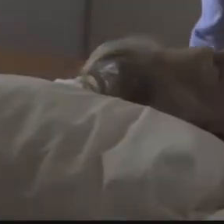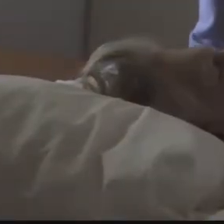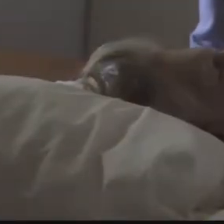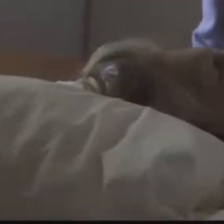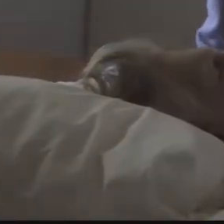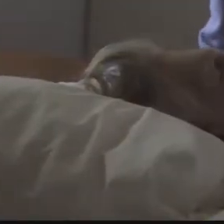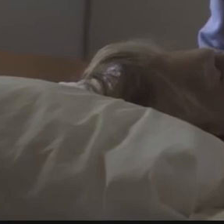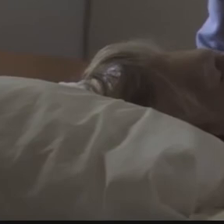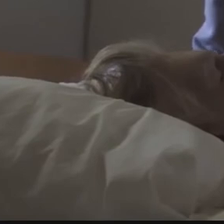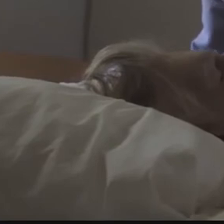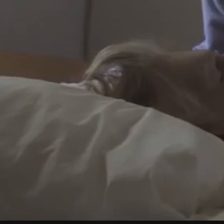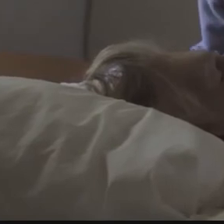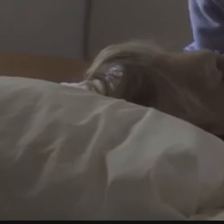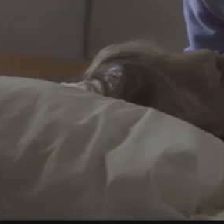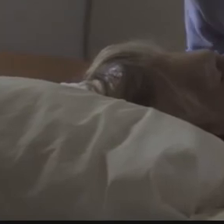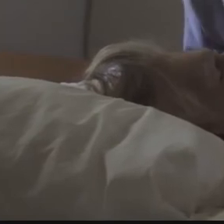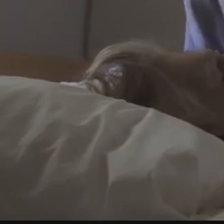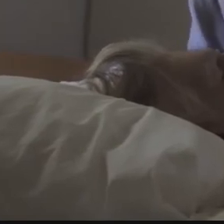Grazie.